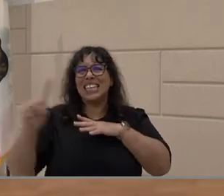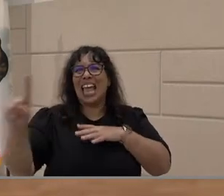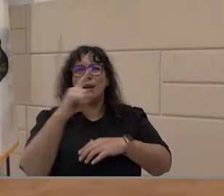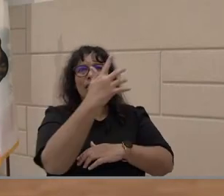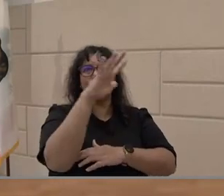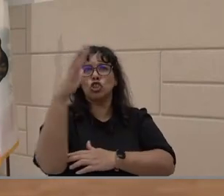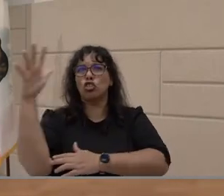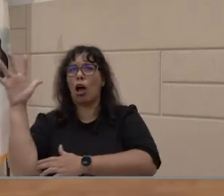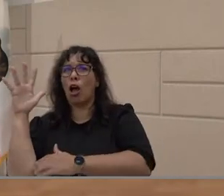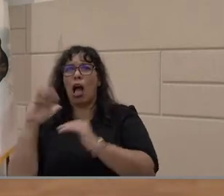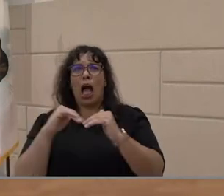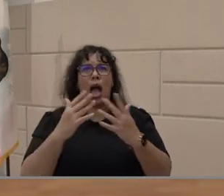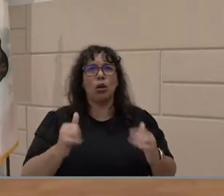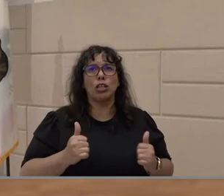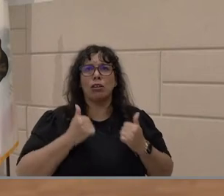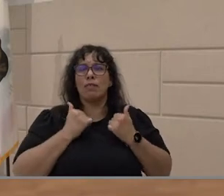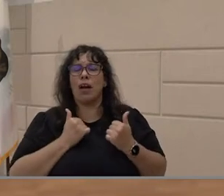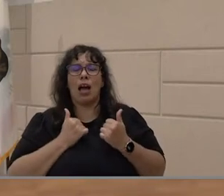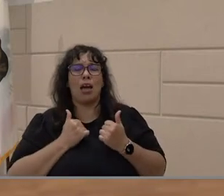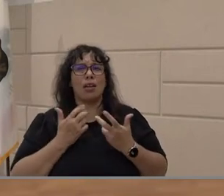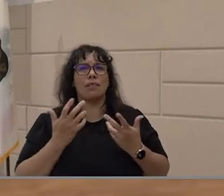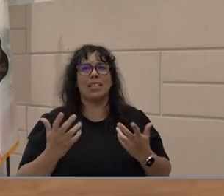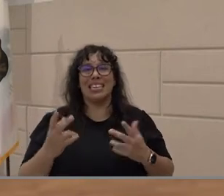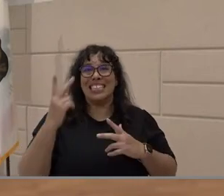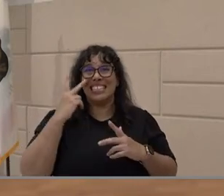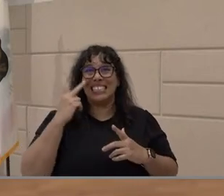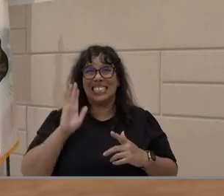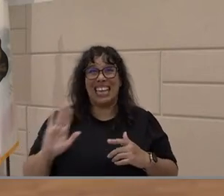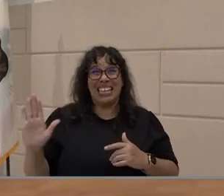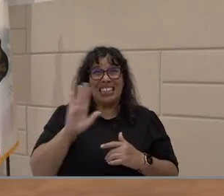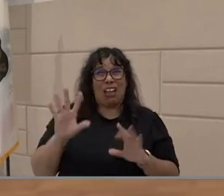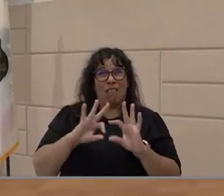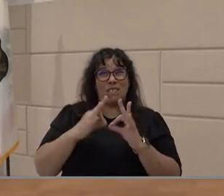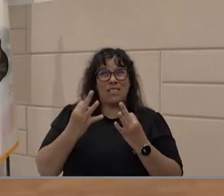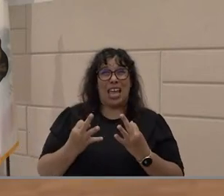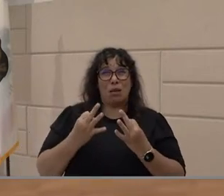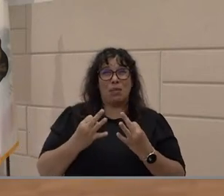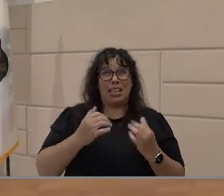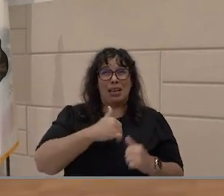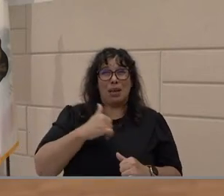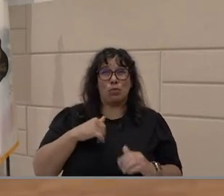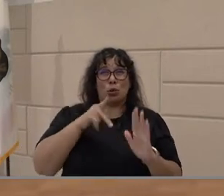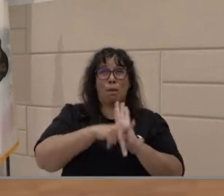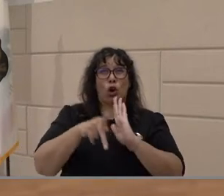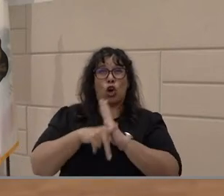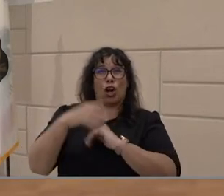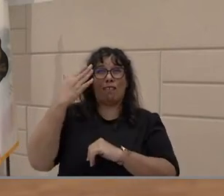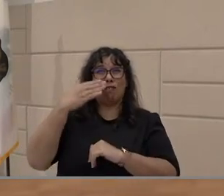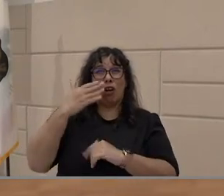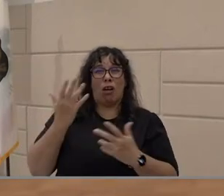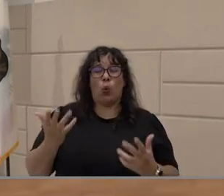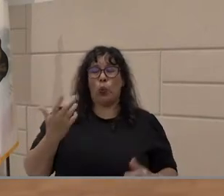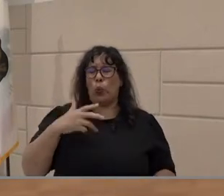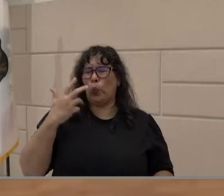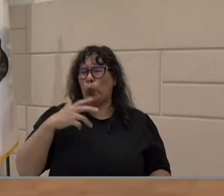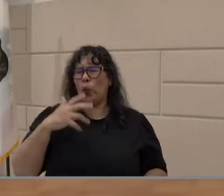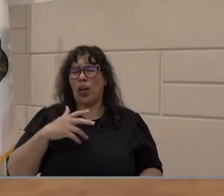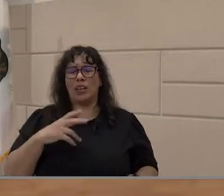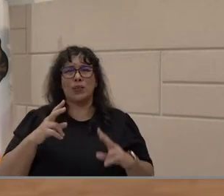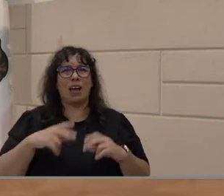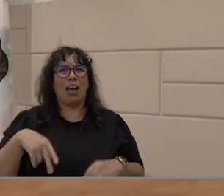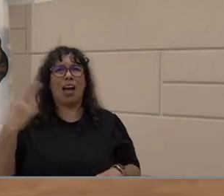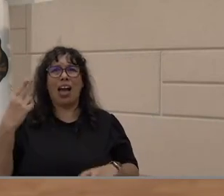ในคลาหรถเตอร์เปรย์ให้ปรังไพรตรอมรั่วให้บานคืนสมาชิกนั่งตะตูลกากับส